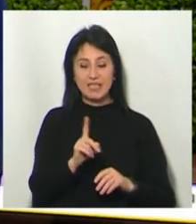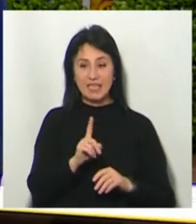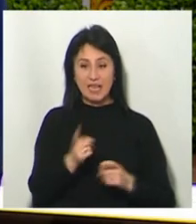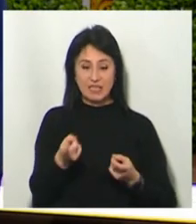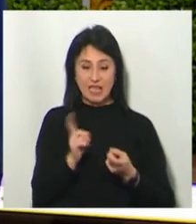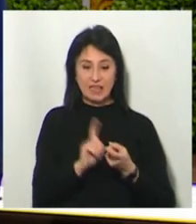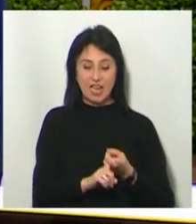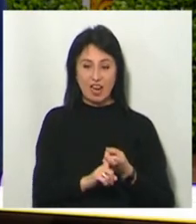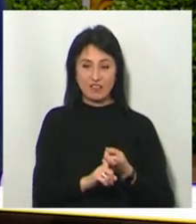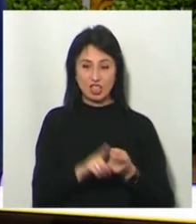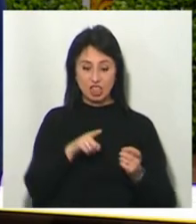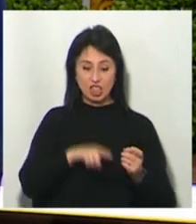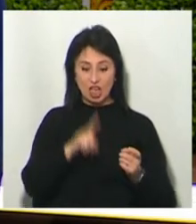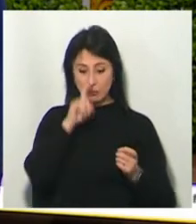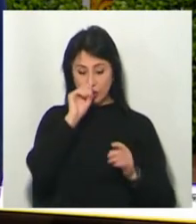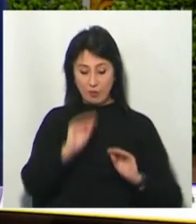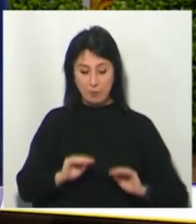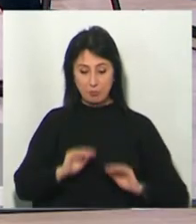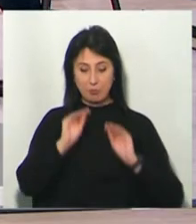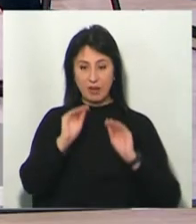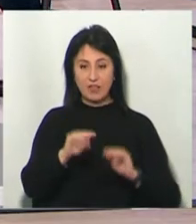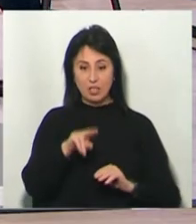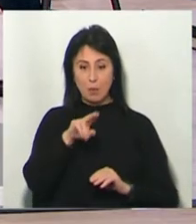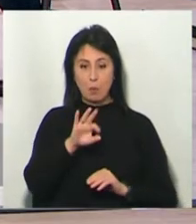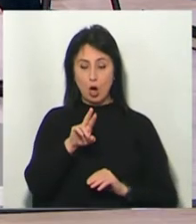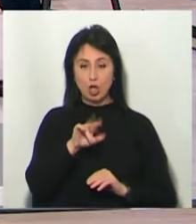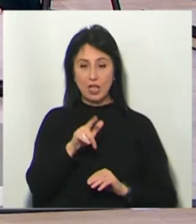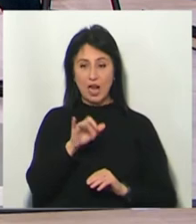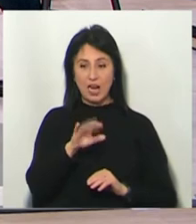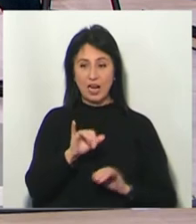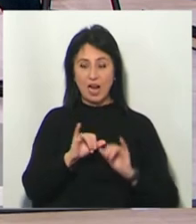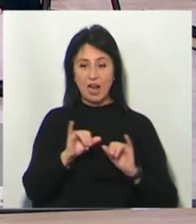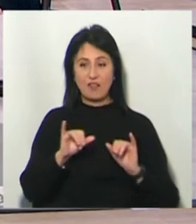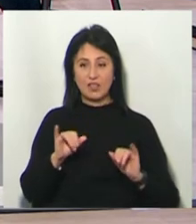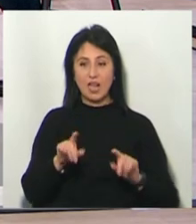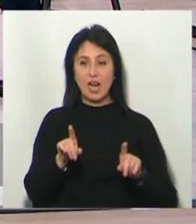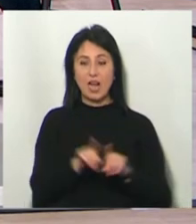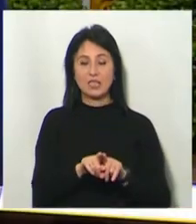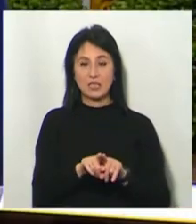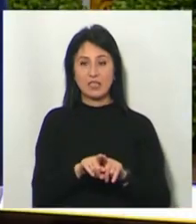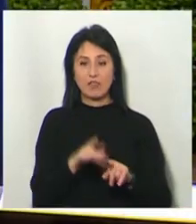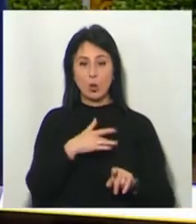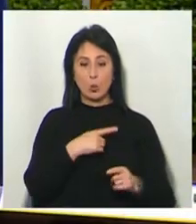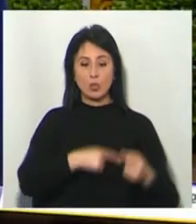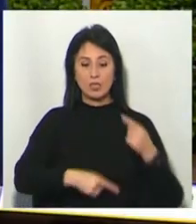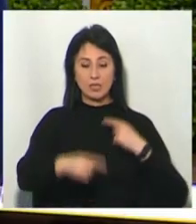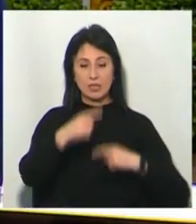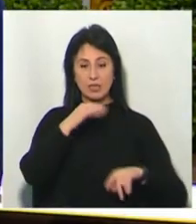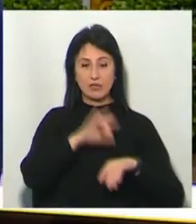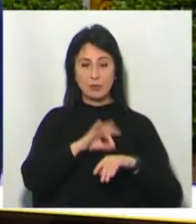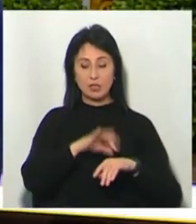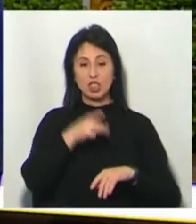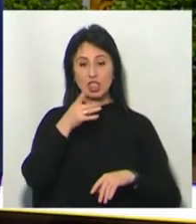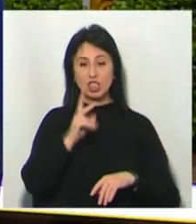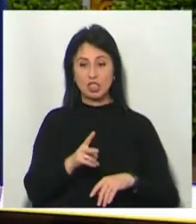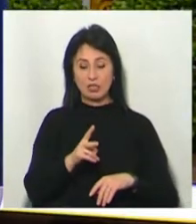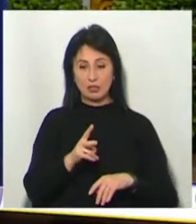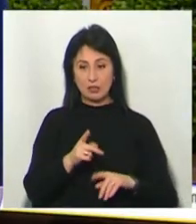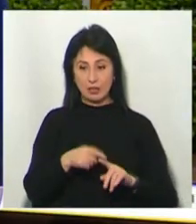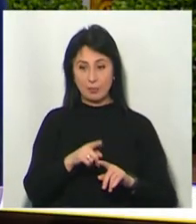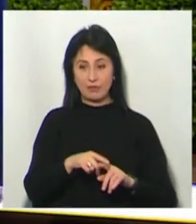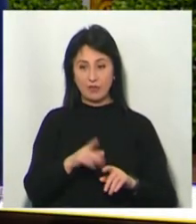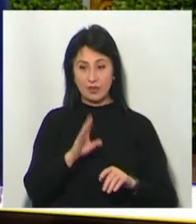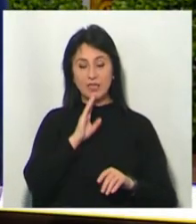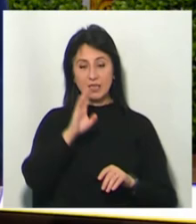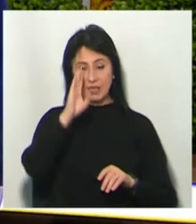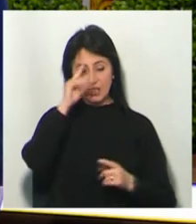lebis tacaușire bulia, șarjevas matebas, tânru gurt podagras, podagris canvitare bis, asta e gurse sau taris kebis, șase bămișia,